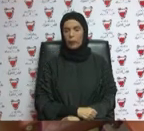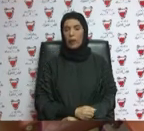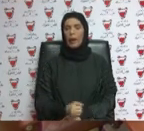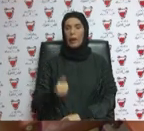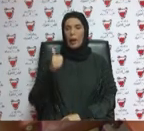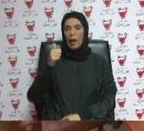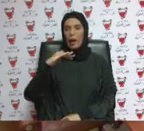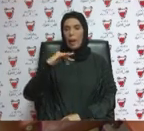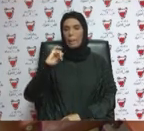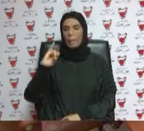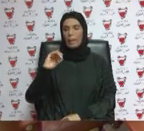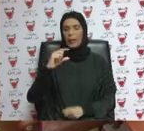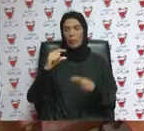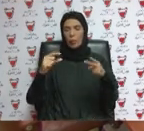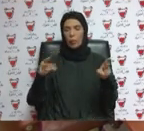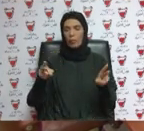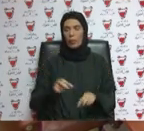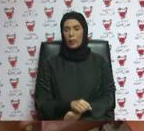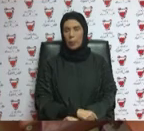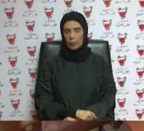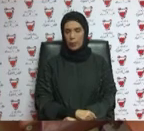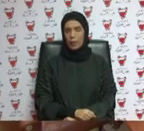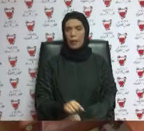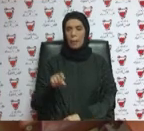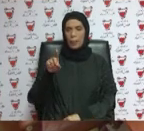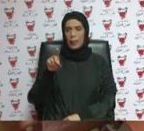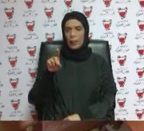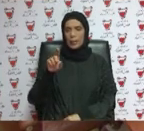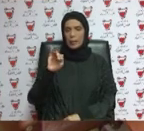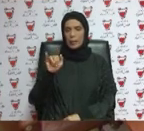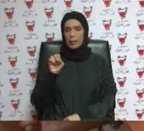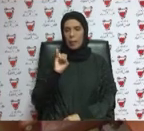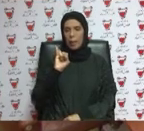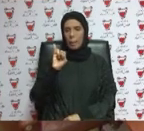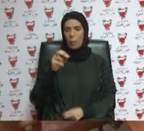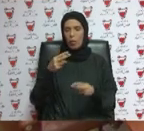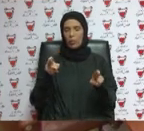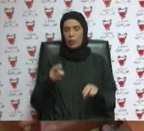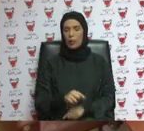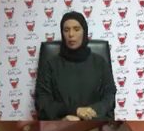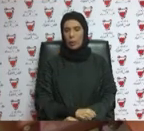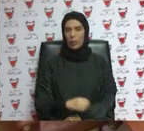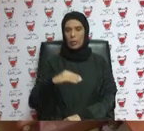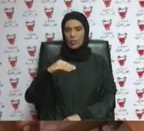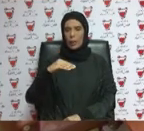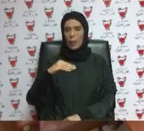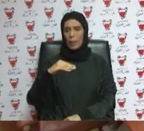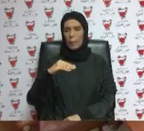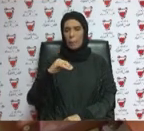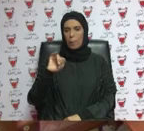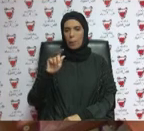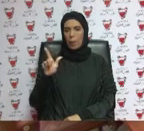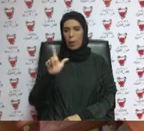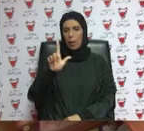أحمد مهدي عبد النبي الحداد، بسام إسماعيل إبراهيم بن محمد، جمال محمد عبد